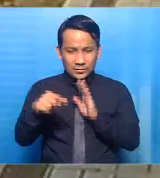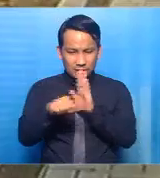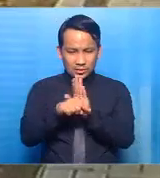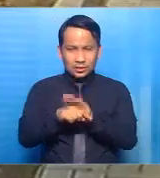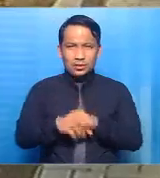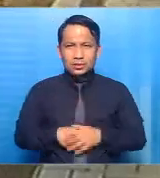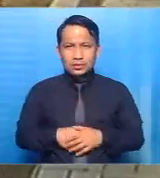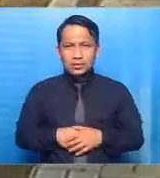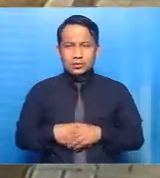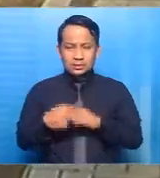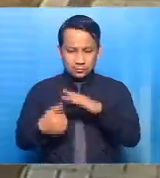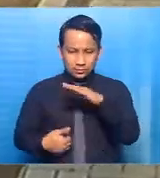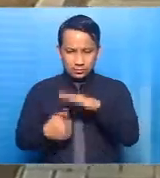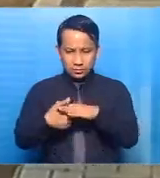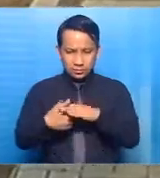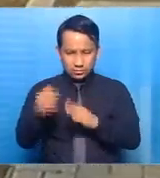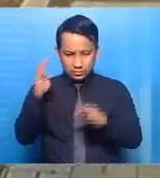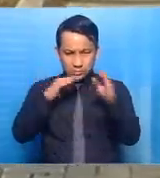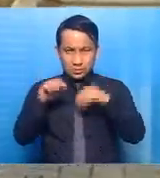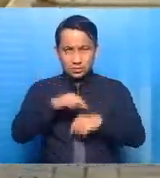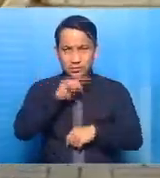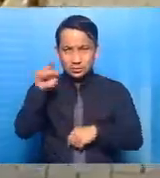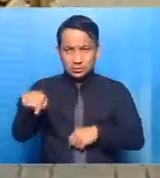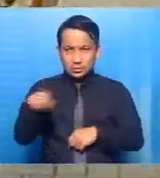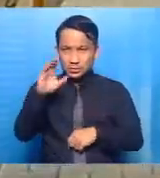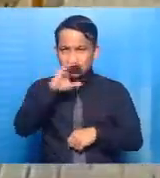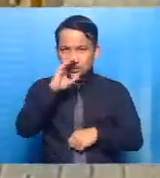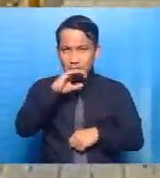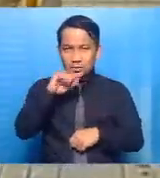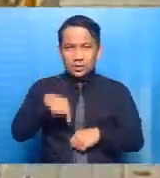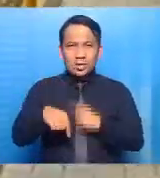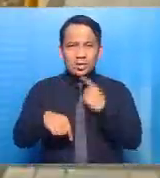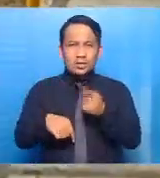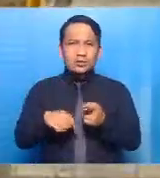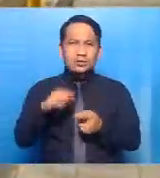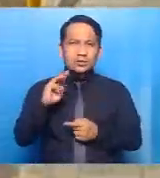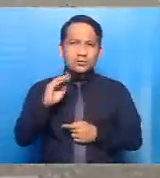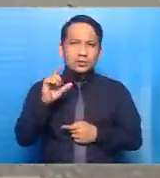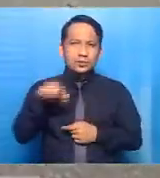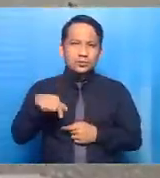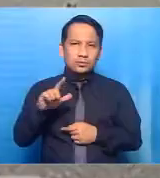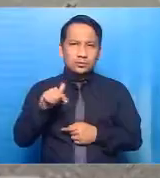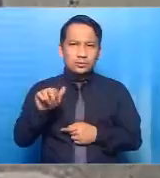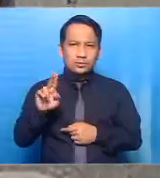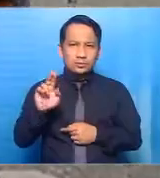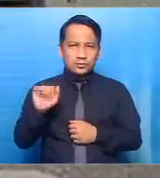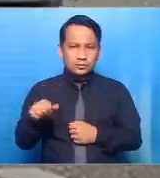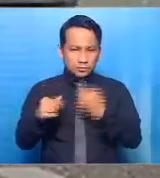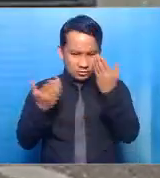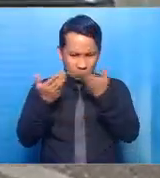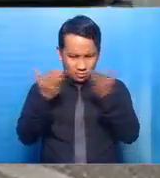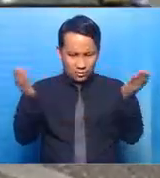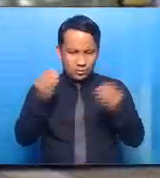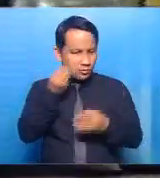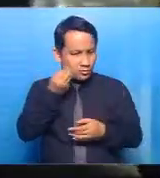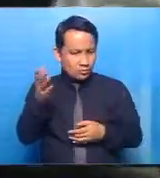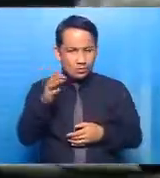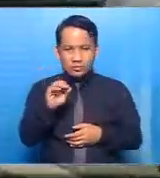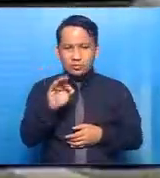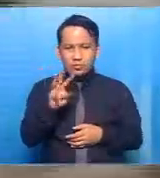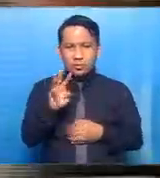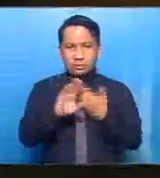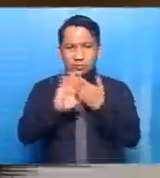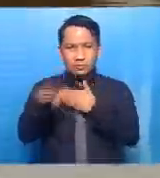nag-negative. Lumutang ang problema dito sa Cebu. Ayon sa Mandawi LGU, protocol naman nila sa lahat ng umuuwing